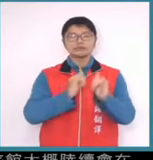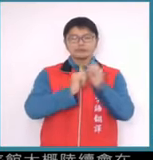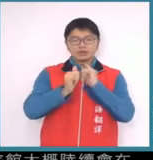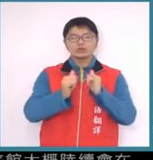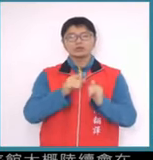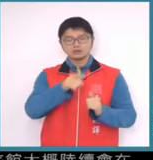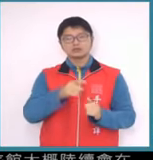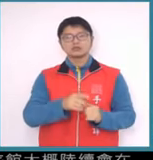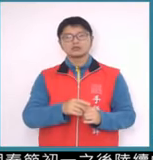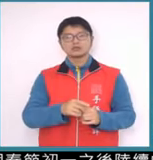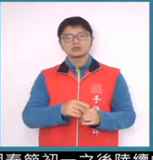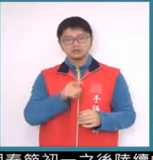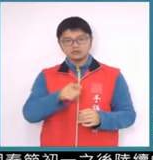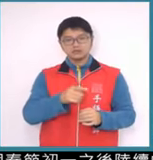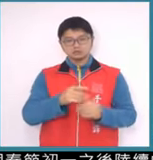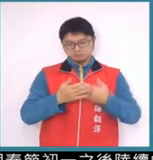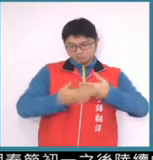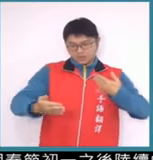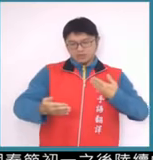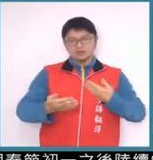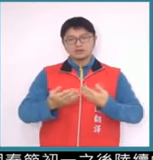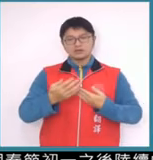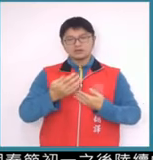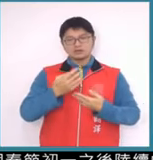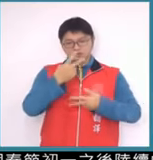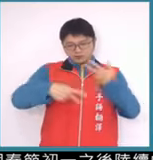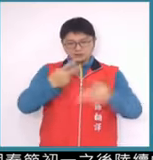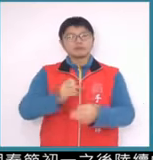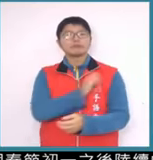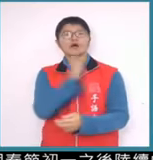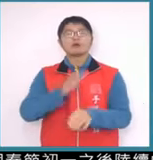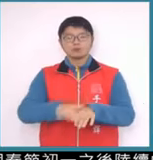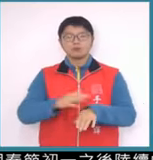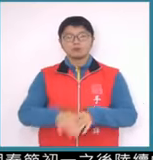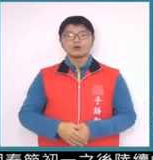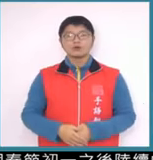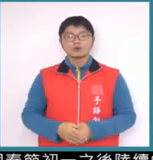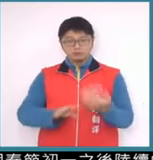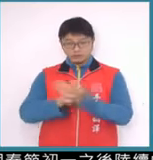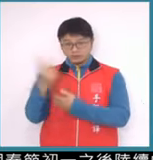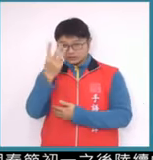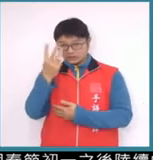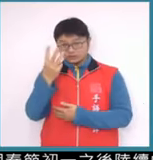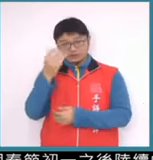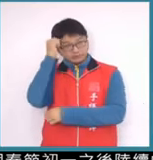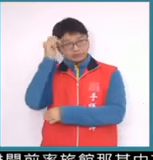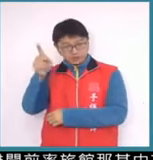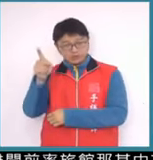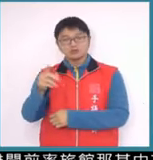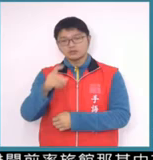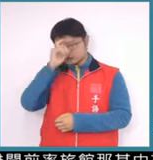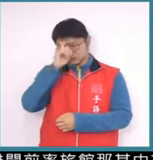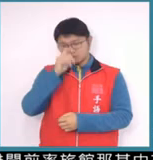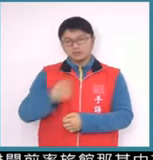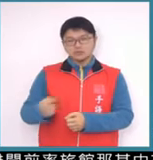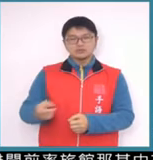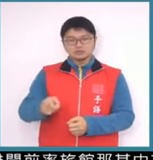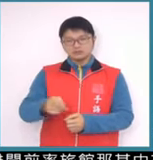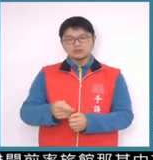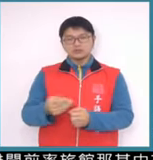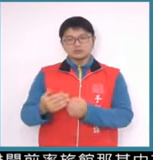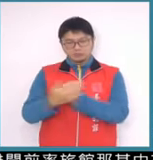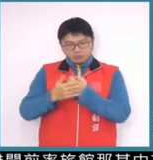陆续的离开检疫旅馆，那其中有三家愿意转型为加强型的检疫旅馆，分别